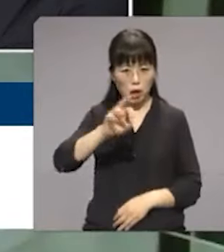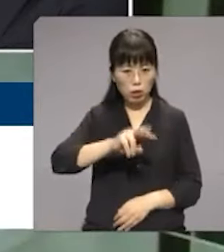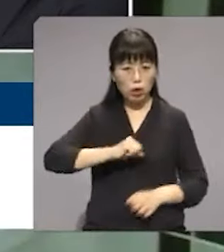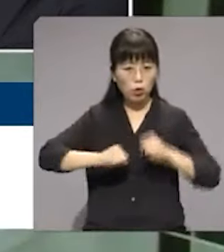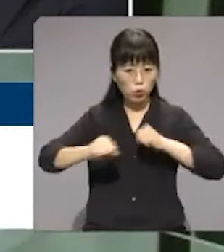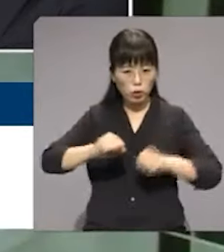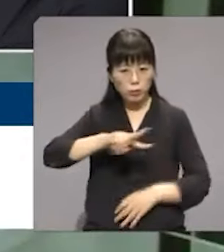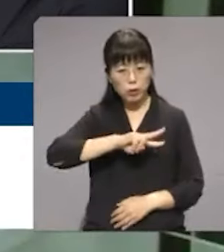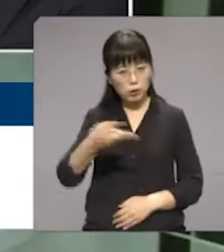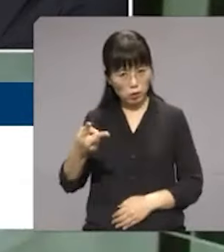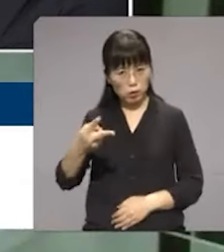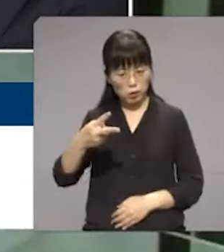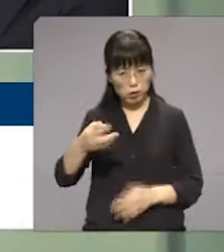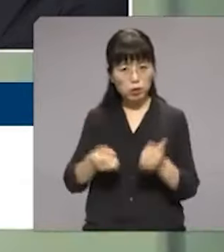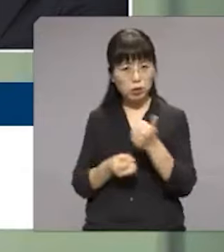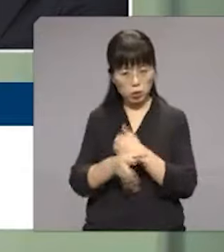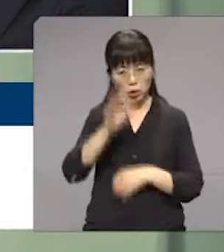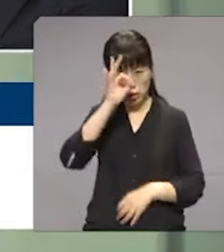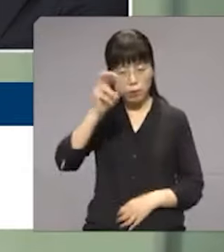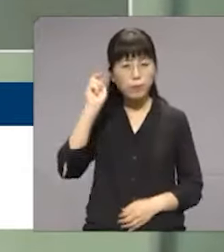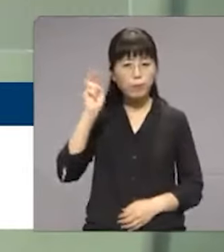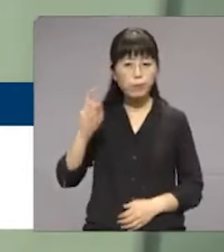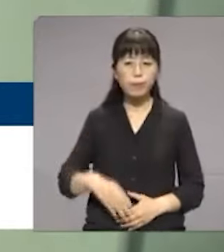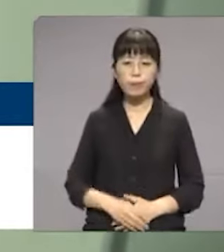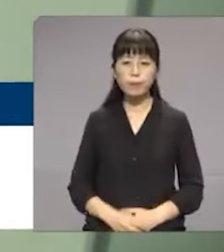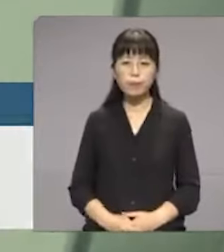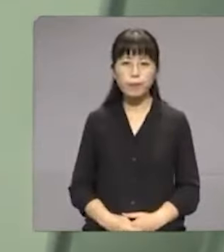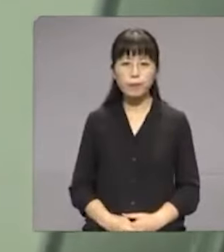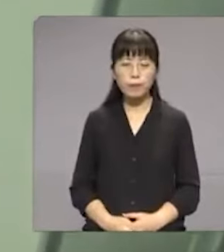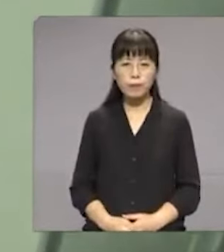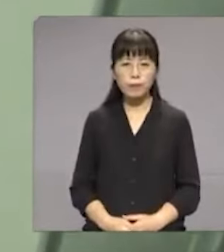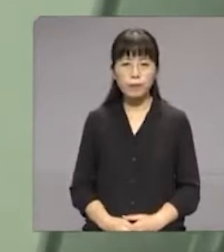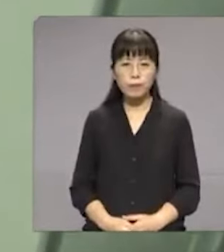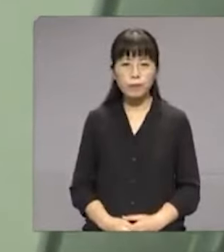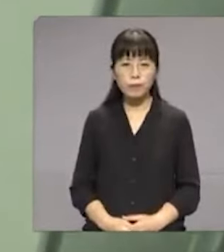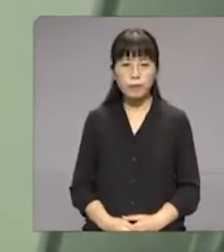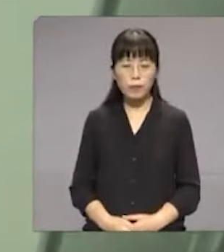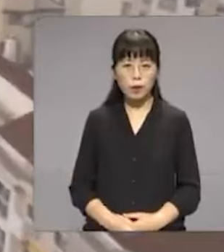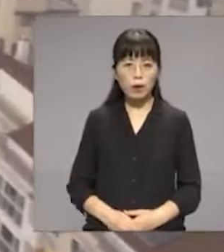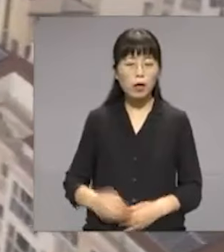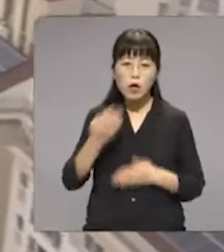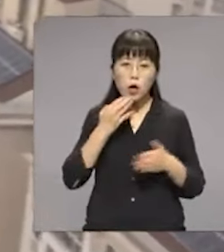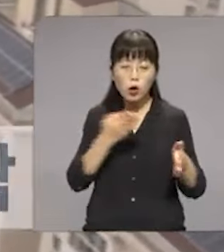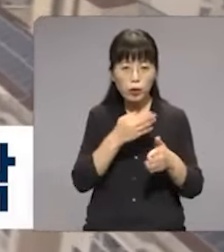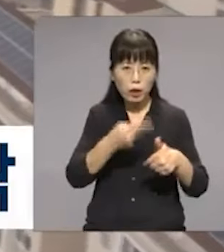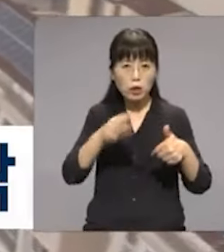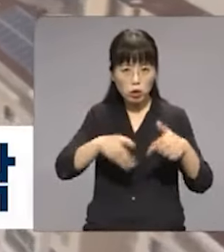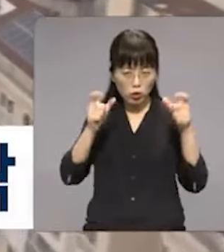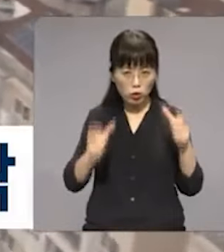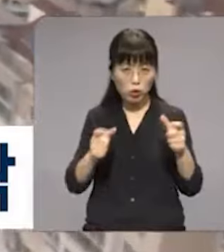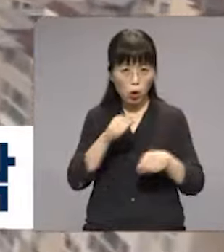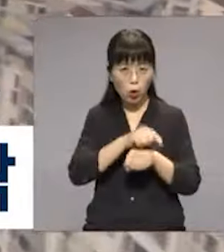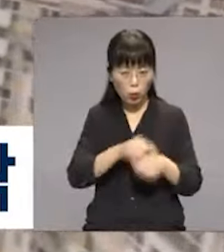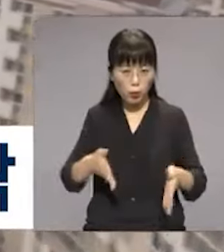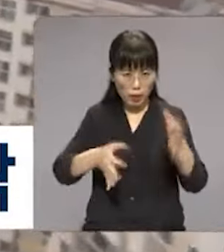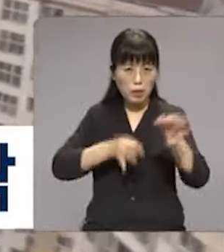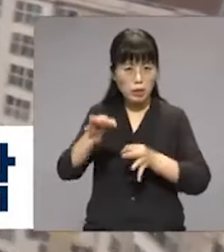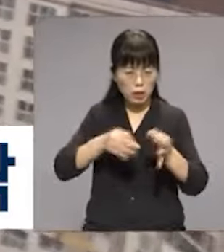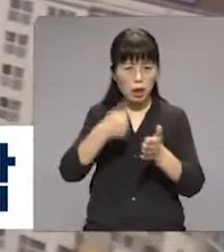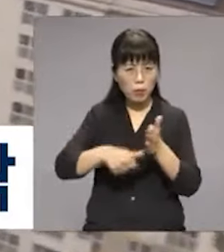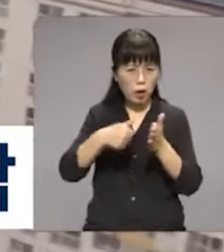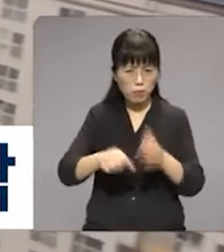가격 움직임이 좀 전이되는 경향성을 보입니다. 반면 경기와 인천 지역은 오피스텔 시장